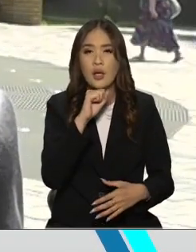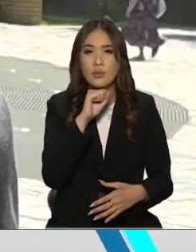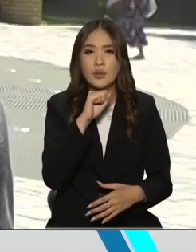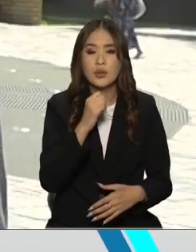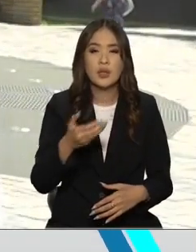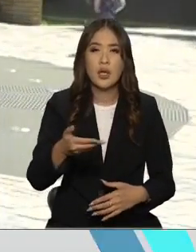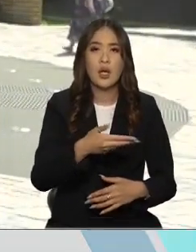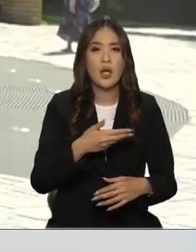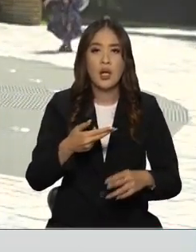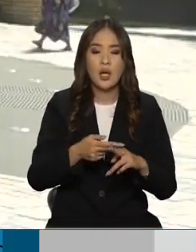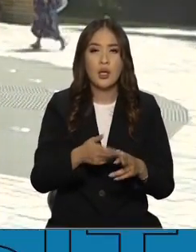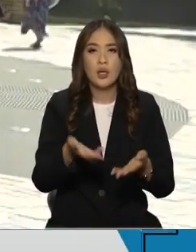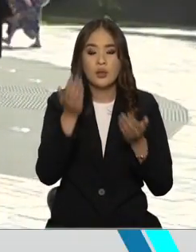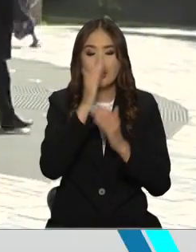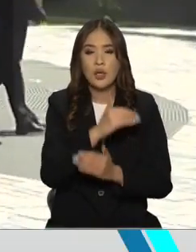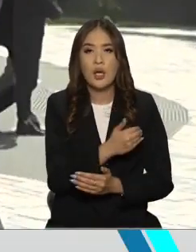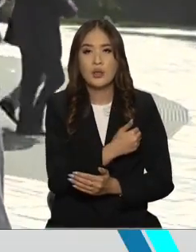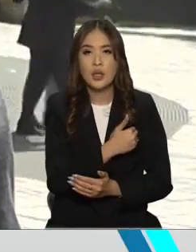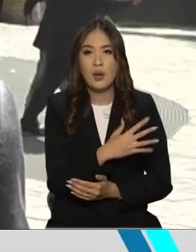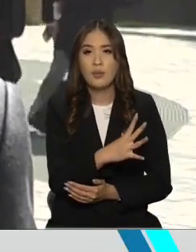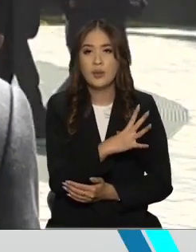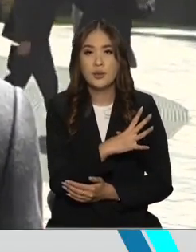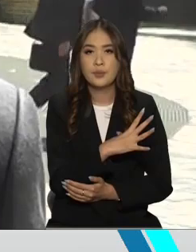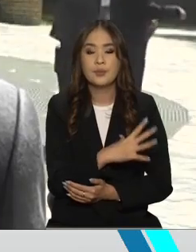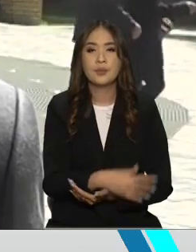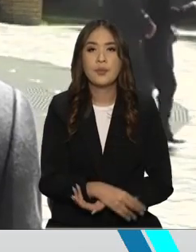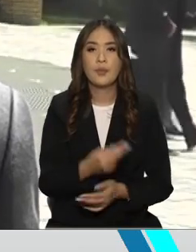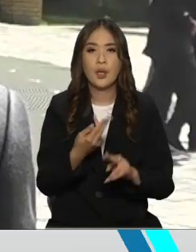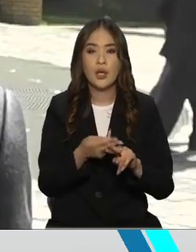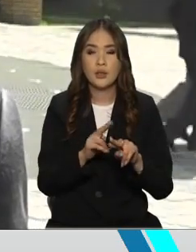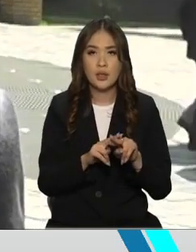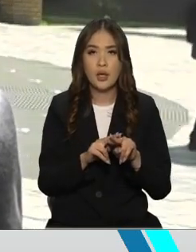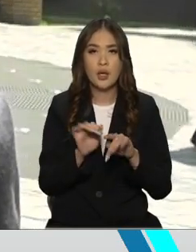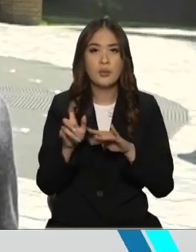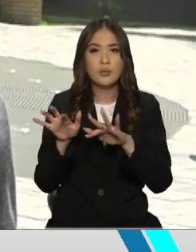Атамыздың басына зиярат етіп, жатқан жеріне Шыңғыстау өңірін аралап,